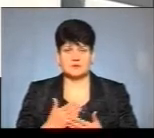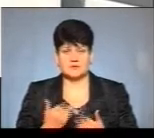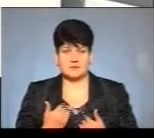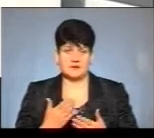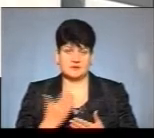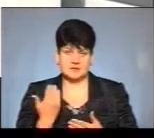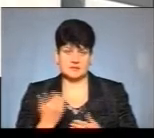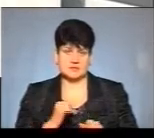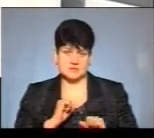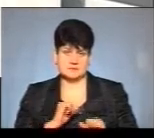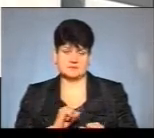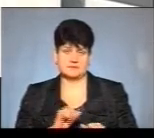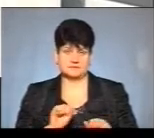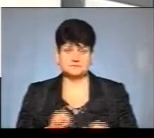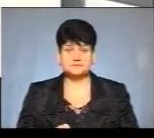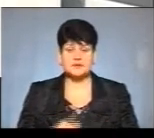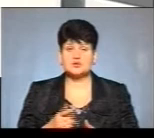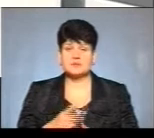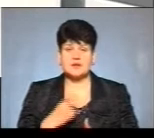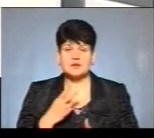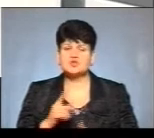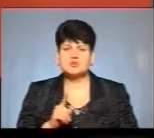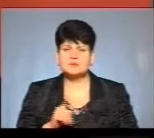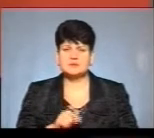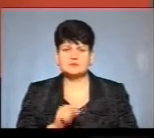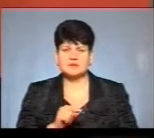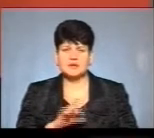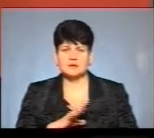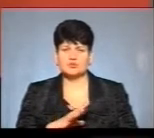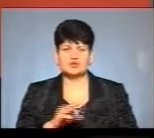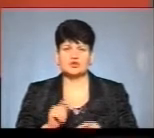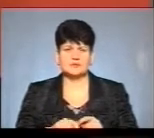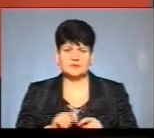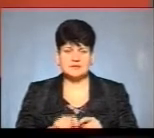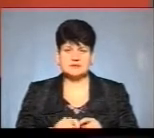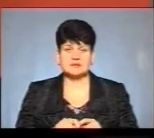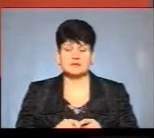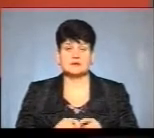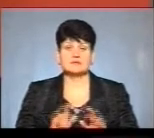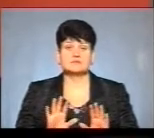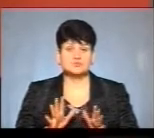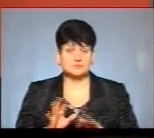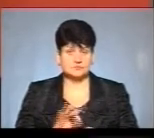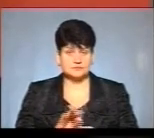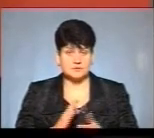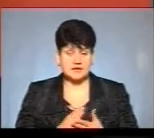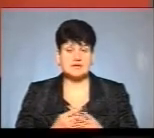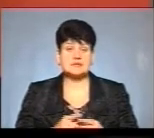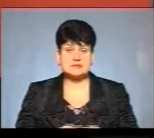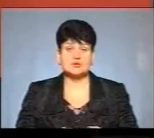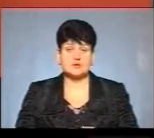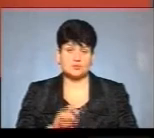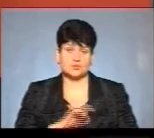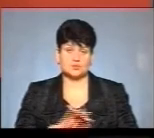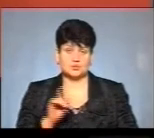Тому що в будь-якому випадку, щоб не показав тест, навіть якщо це є і позитивний результат, це є на користь